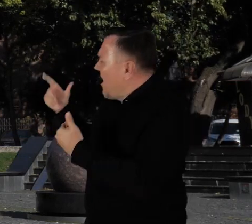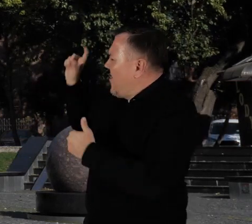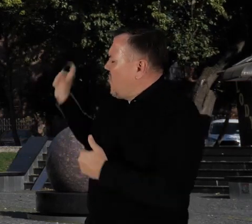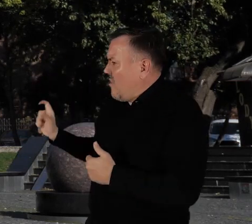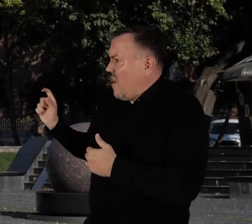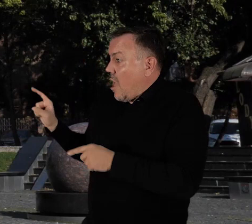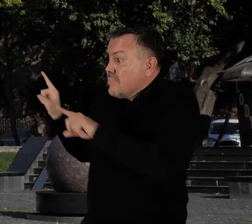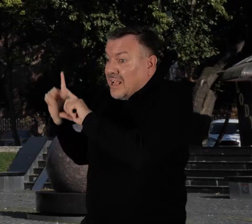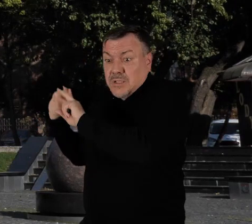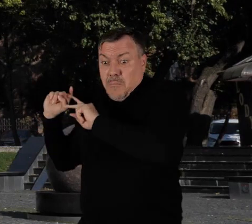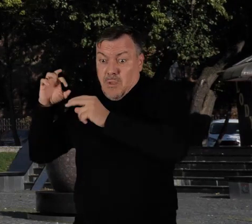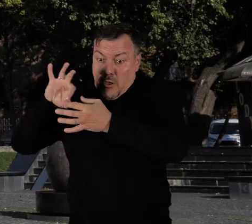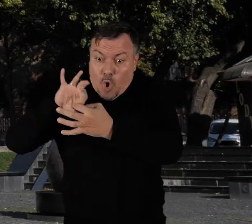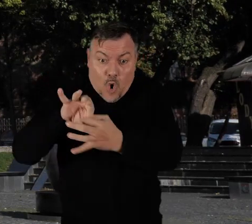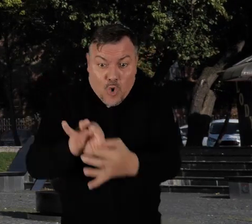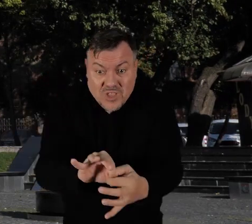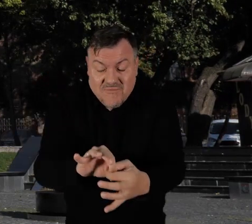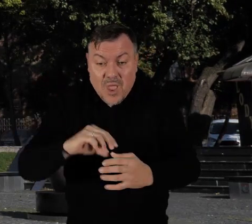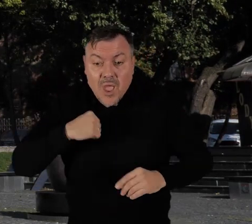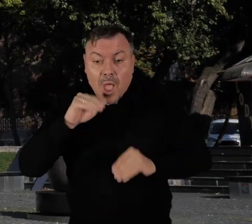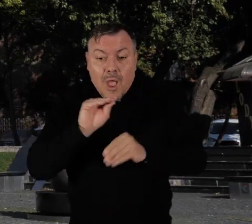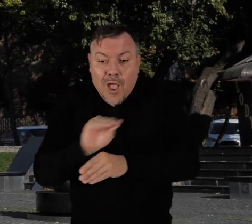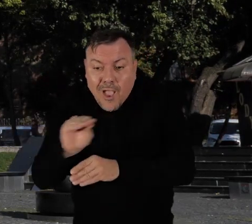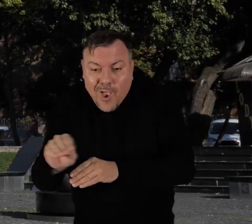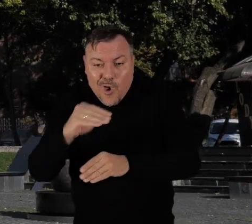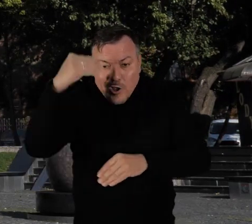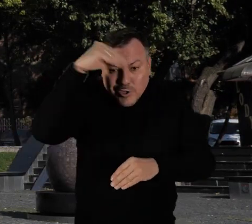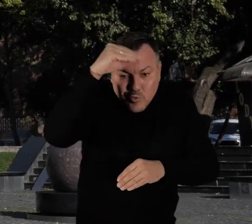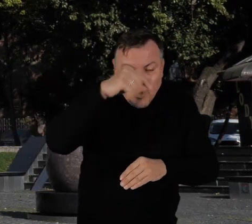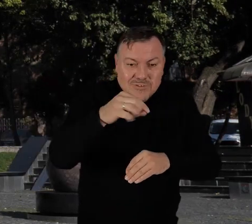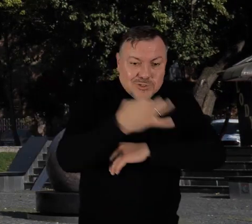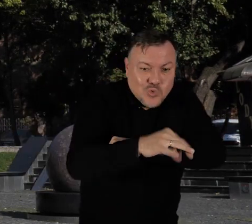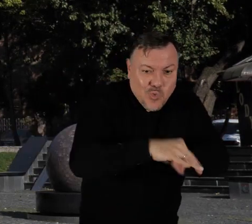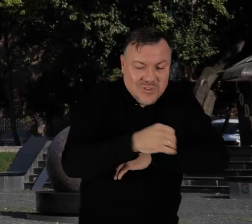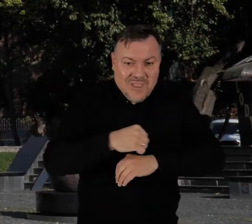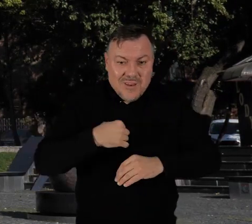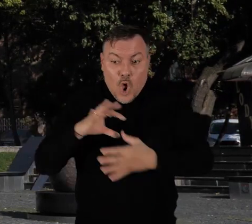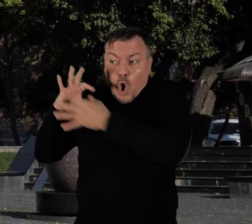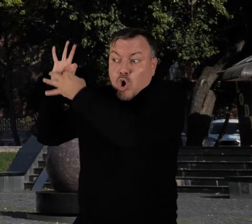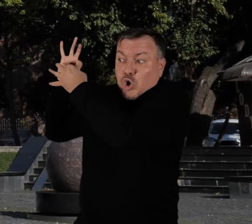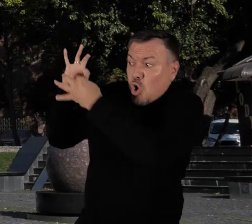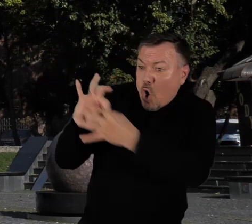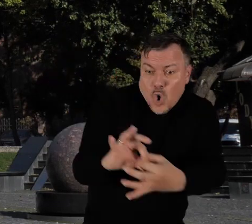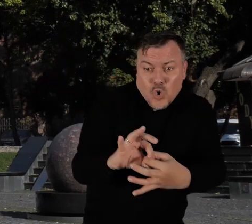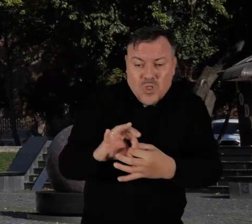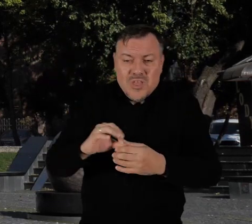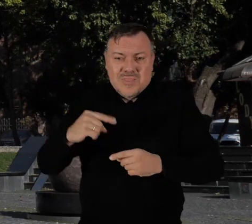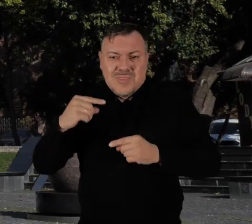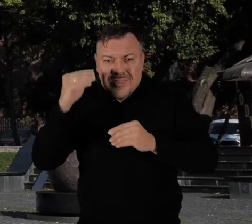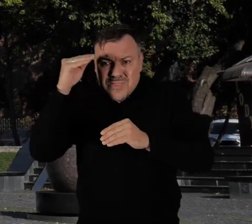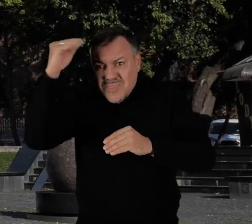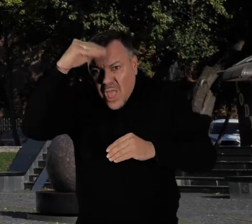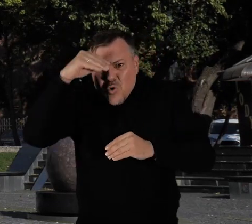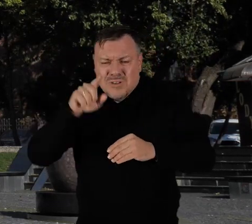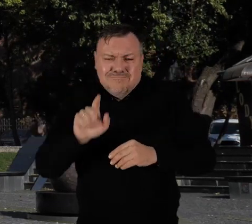dużo zawdzięczam. I symetrycznie ogniwo następne, moi uczniowie, studenci. Ciągłość nauki ma swoje